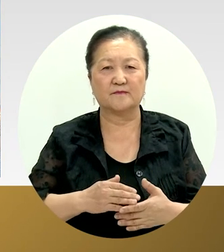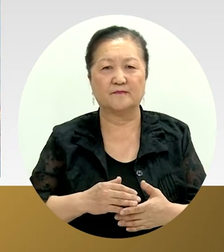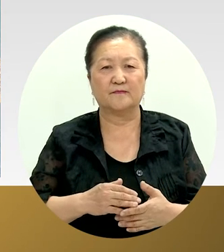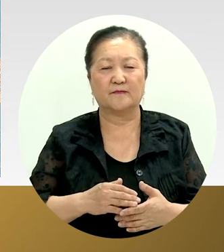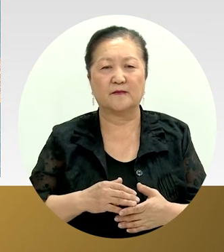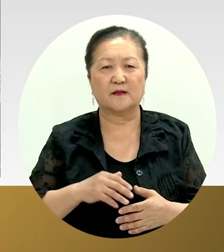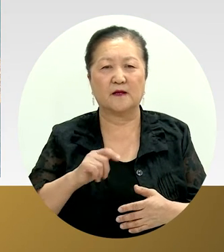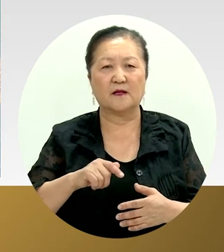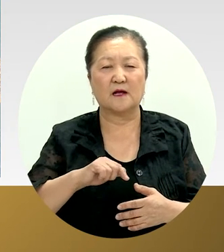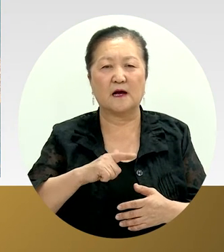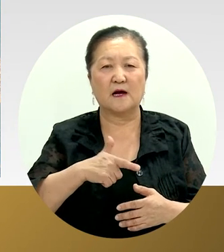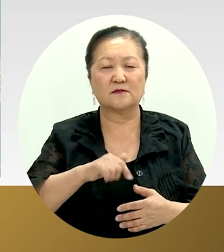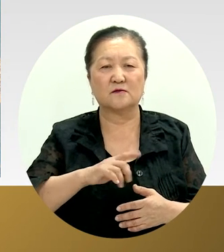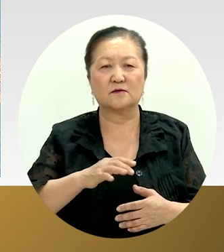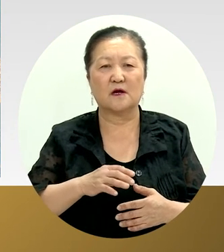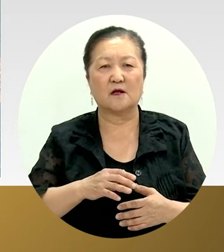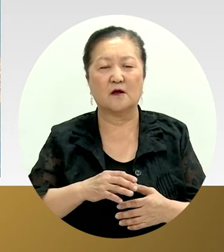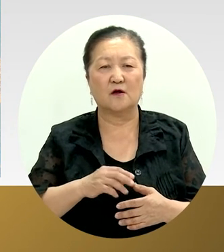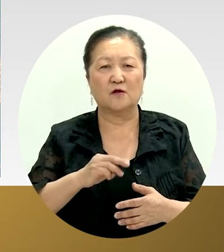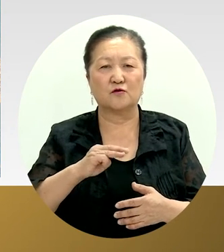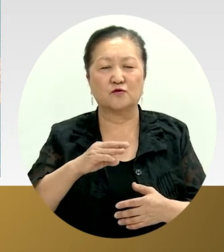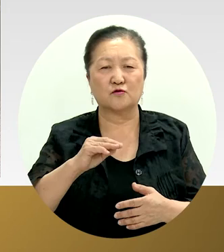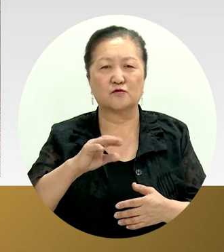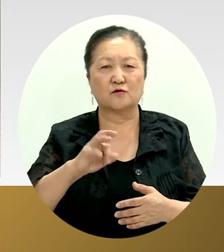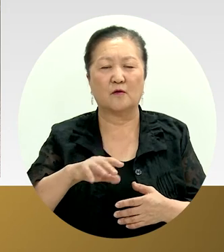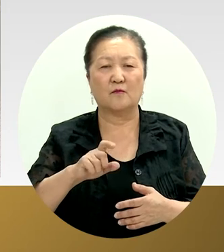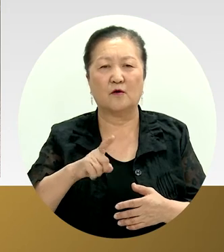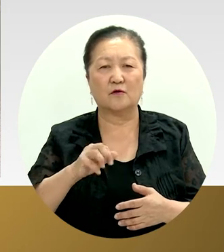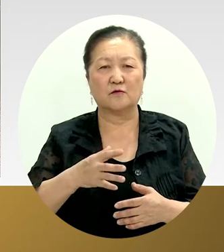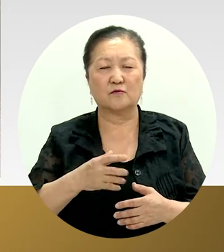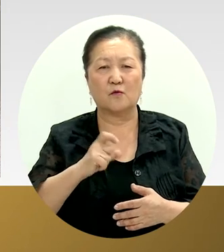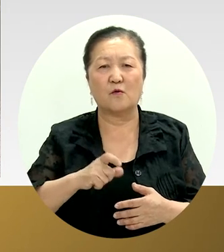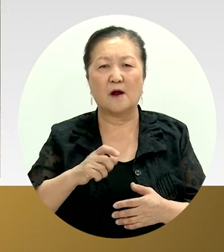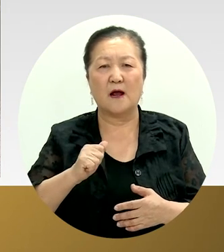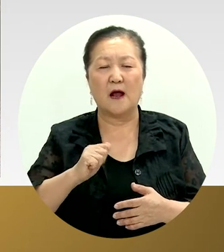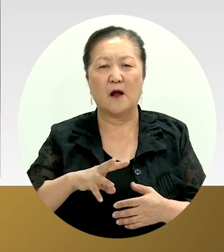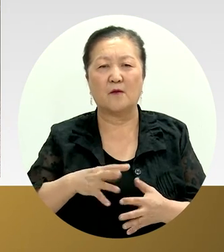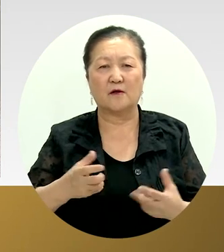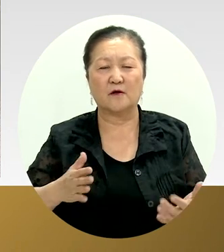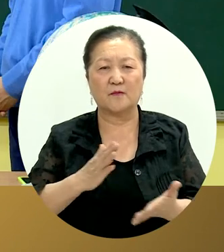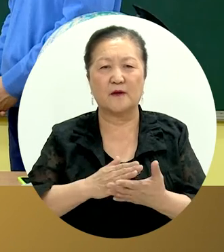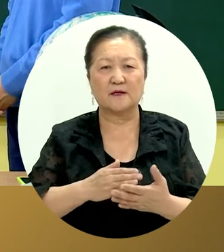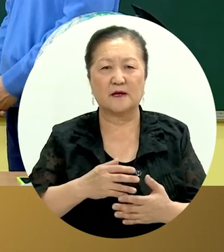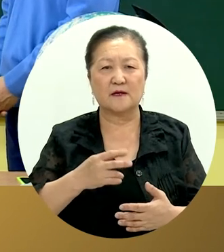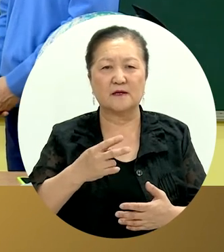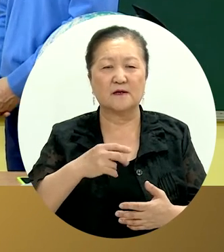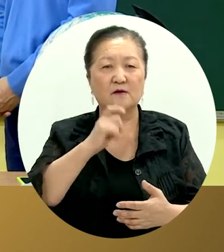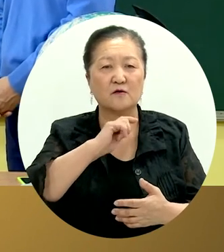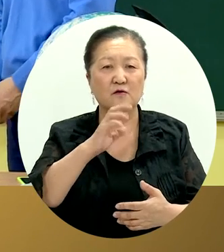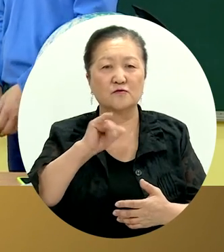ч юм уу энэ газруудаар одоо томоохон хотууд хүн ам төвлөрдөг юм шиг байна. А харин энэ цинхэр сумаар